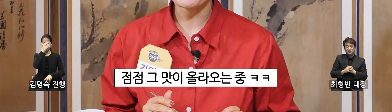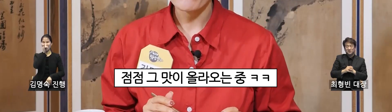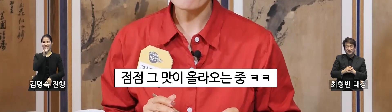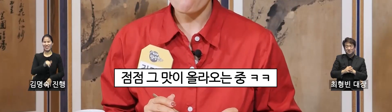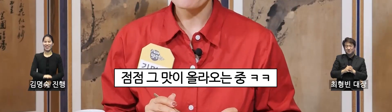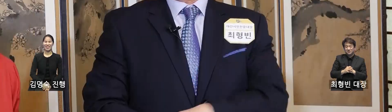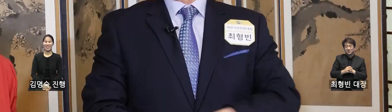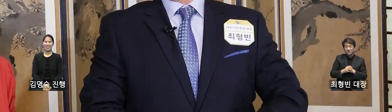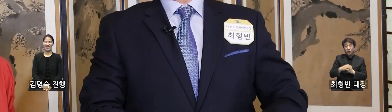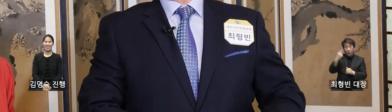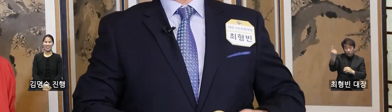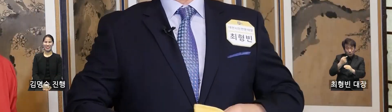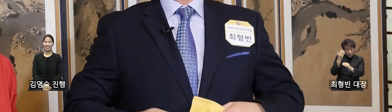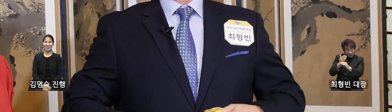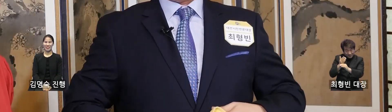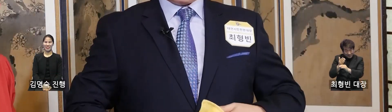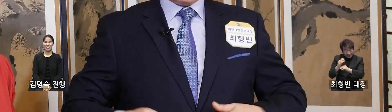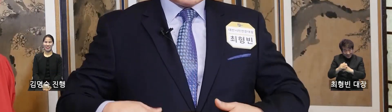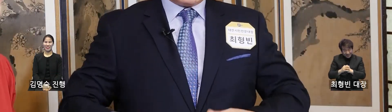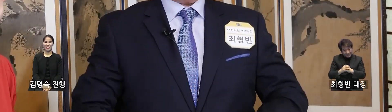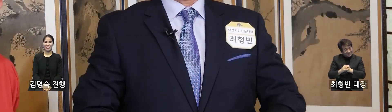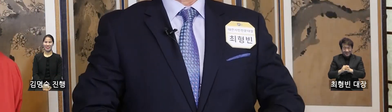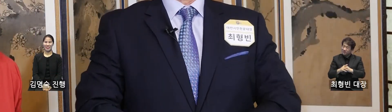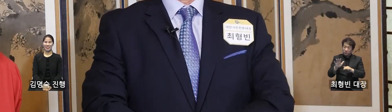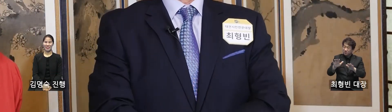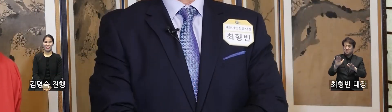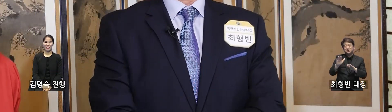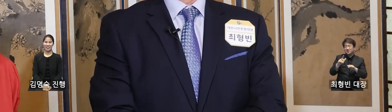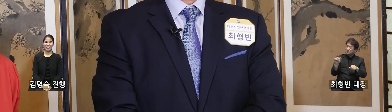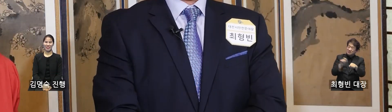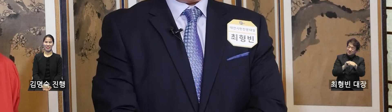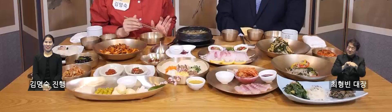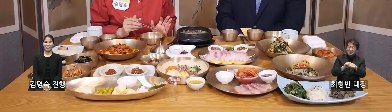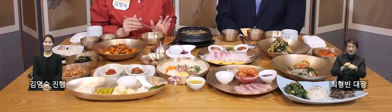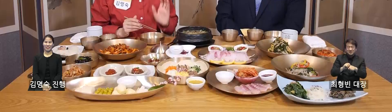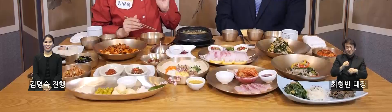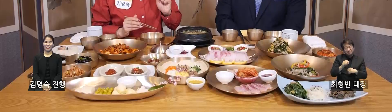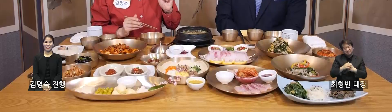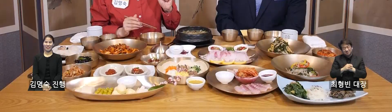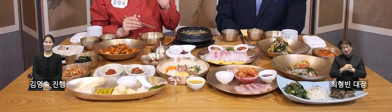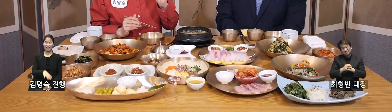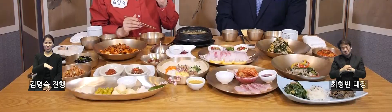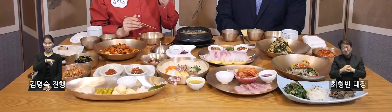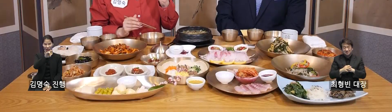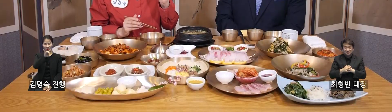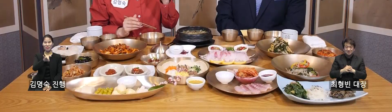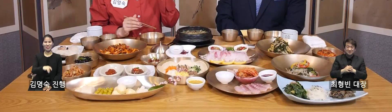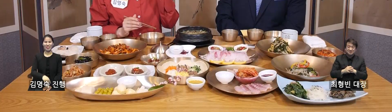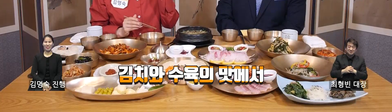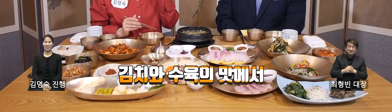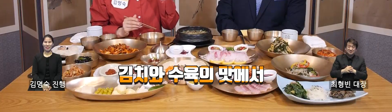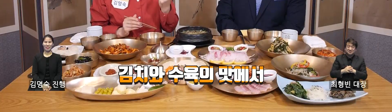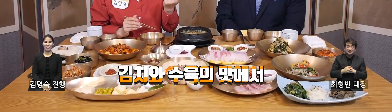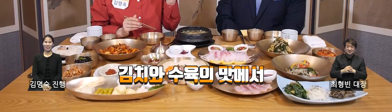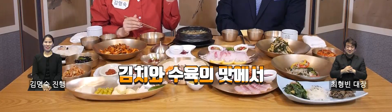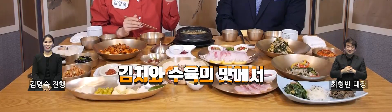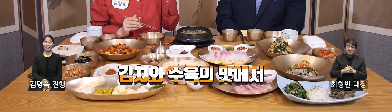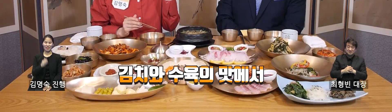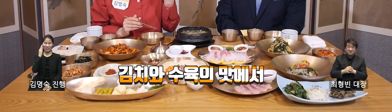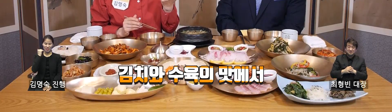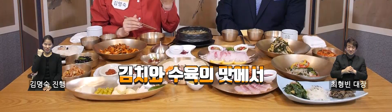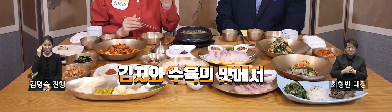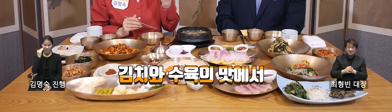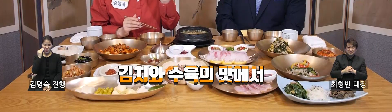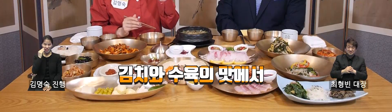걸세 근데 그 정도는 오늘 아닌 것 같은데 음 아 진짜 처음에 김치